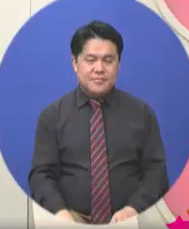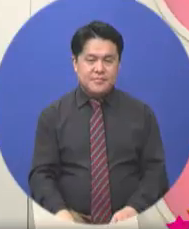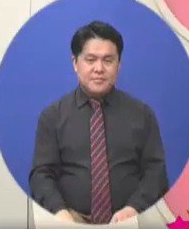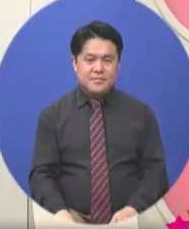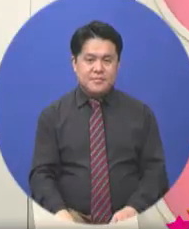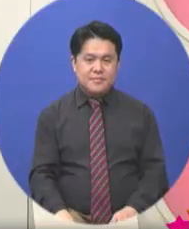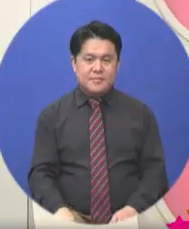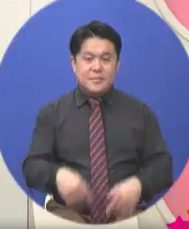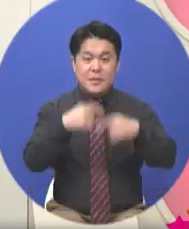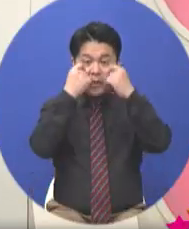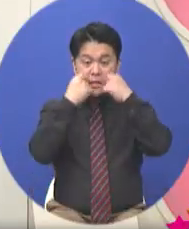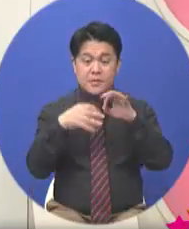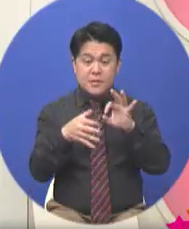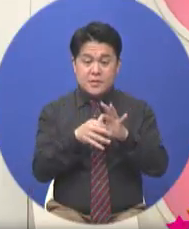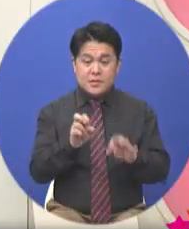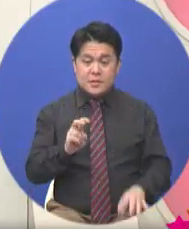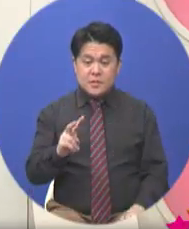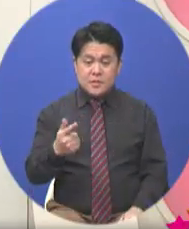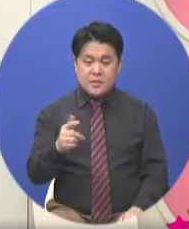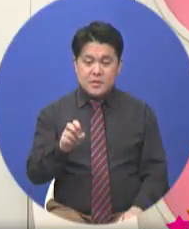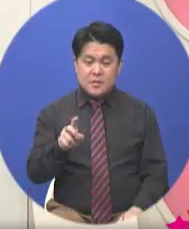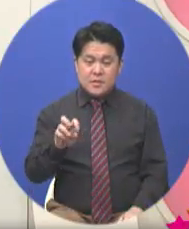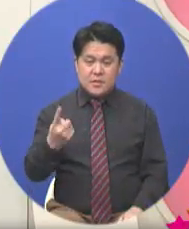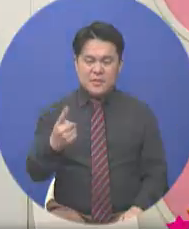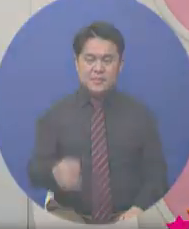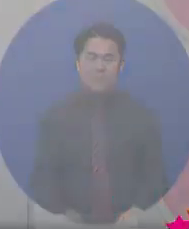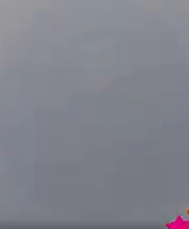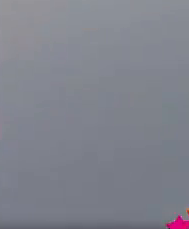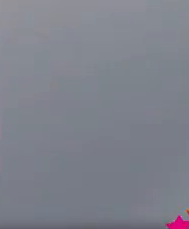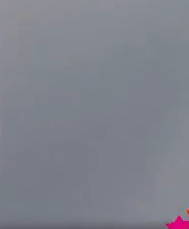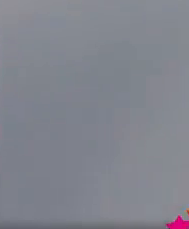부릅니다. 눈물의 연평도. 연평도.